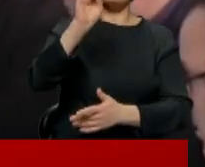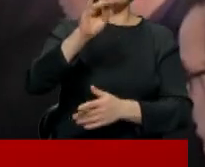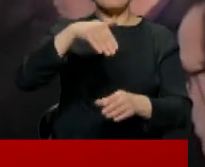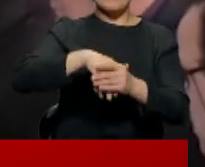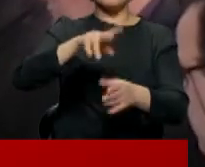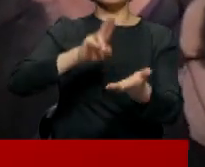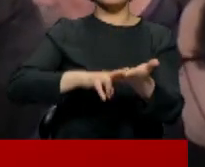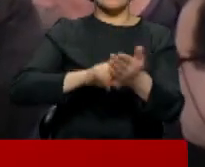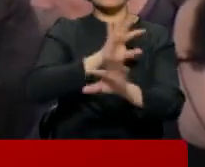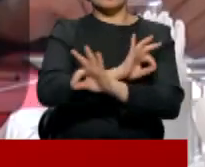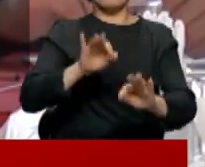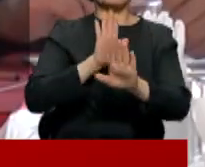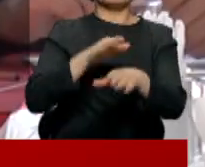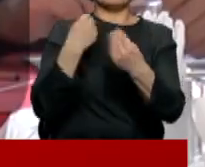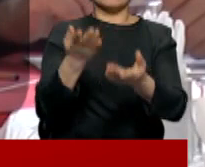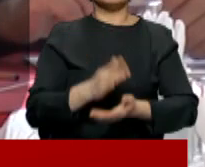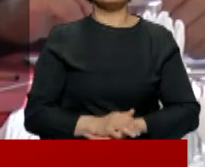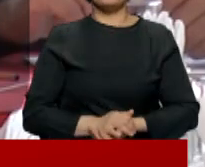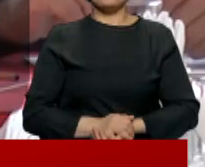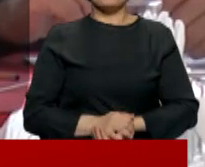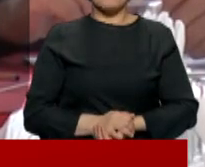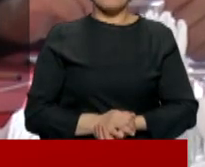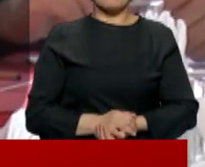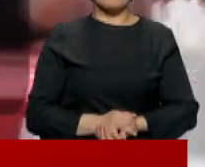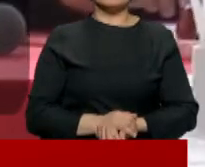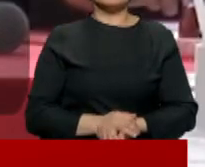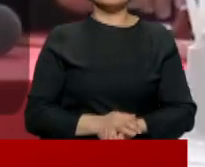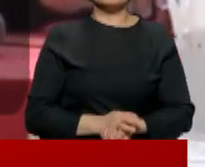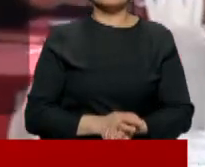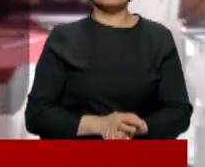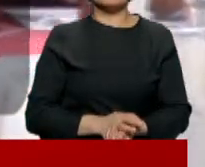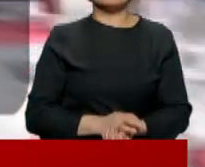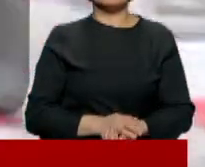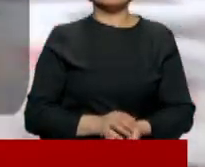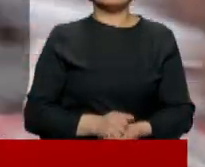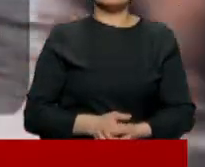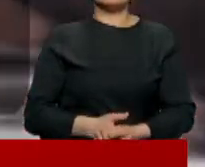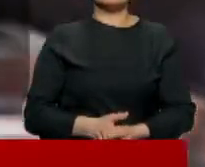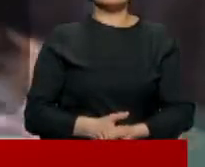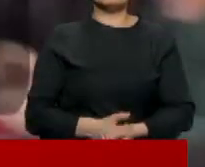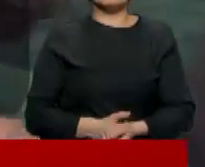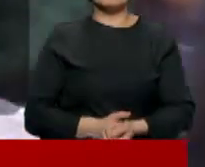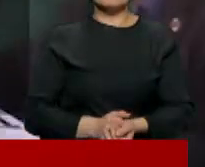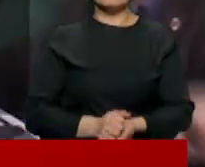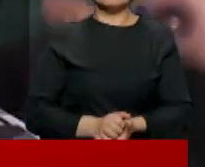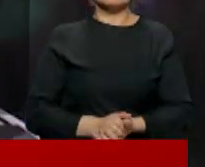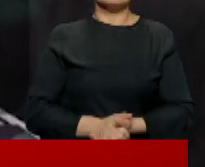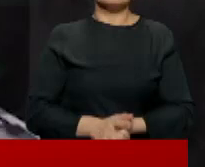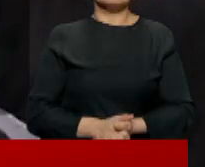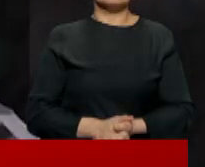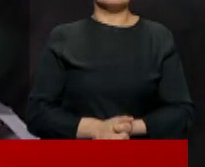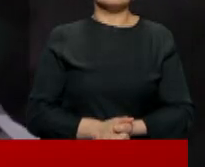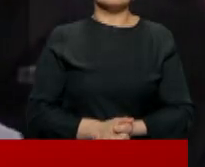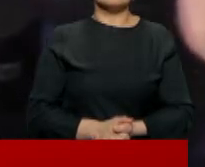meclis üyeleri de tam destek verdi. 6. maddeyi de oylarınıza sunuyorum. Sinan